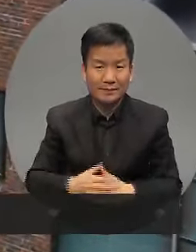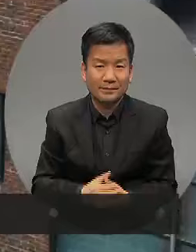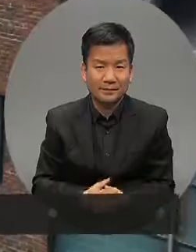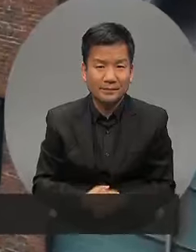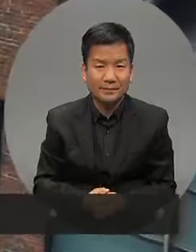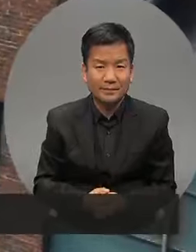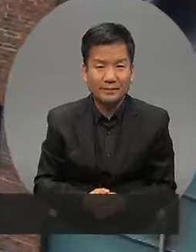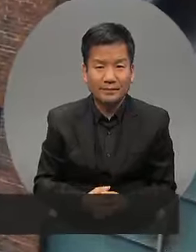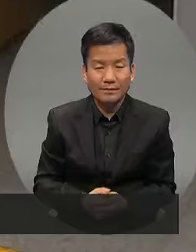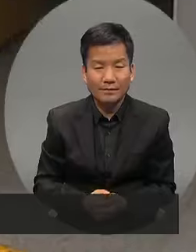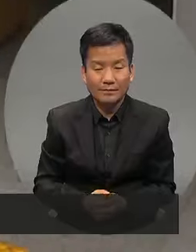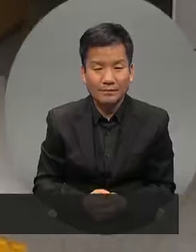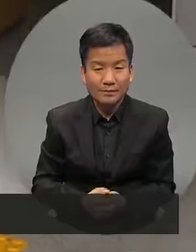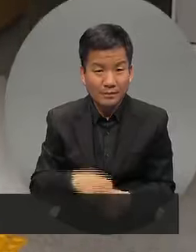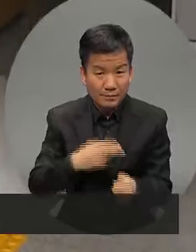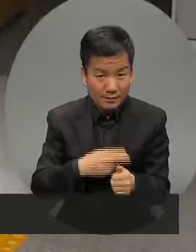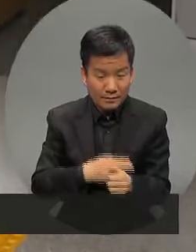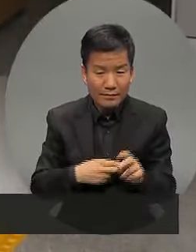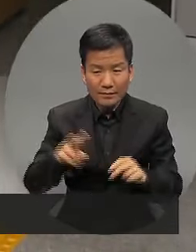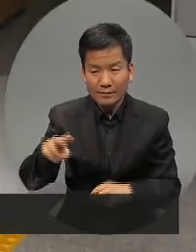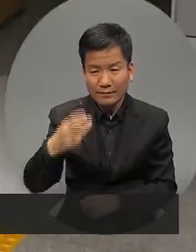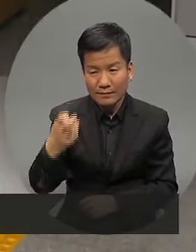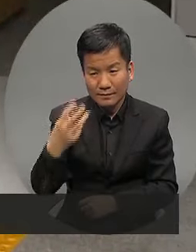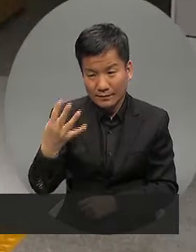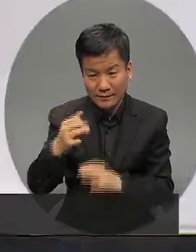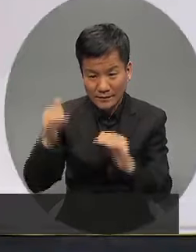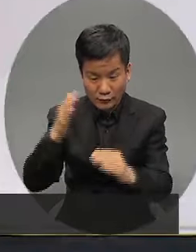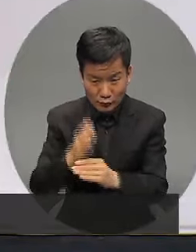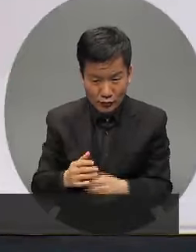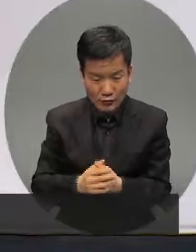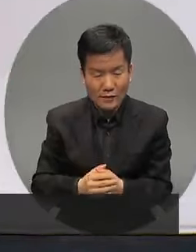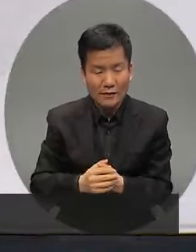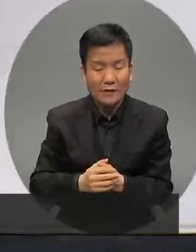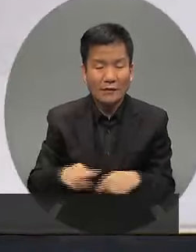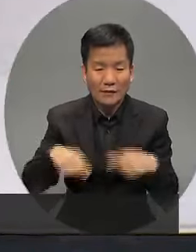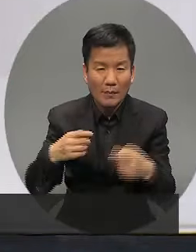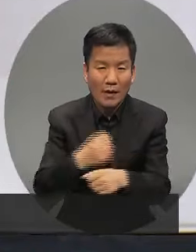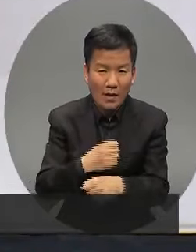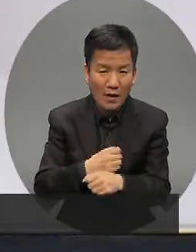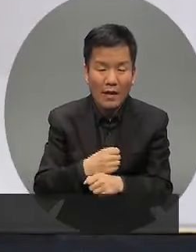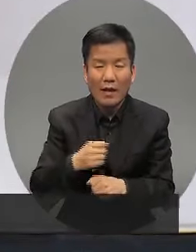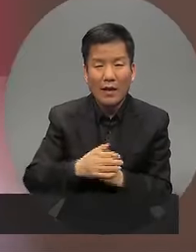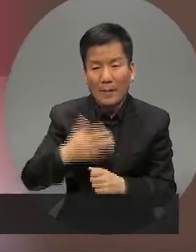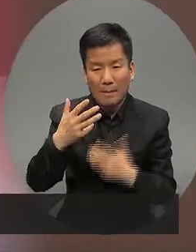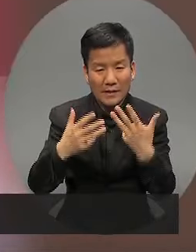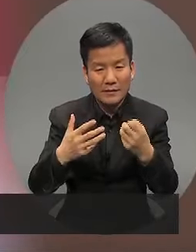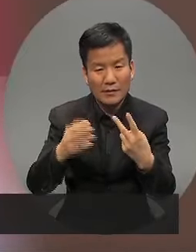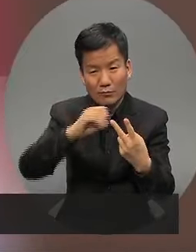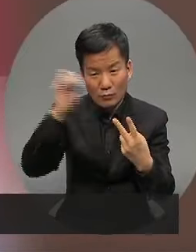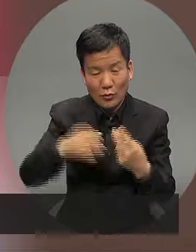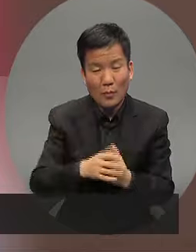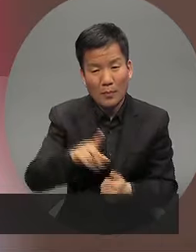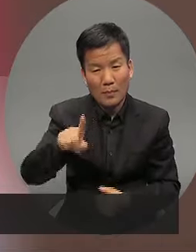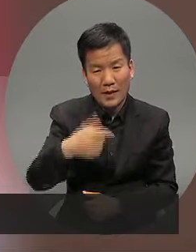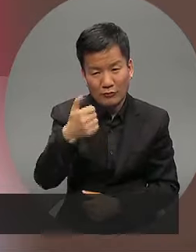발표했습니다 전체 의대 교수 234명 가운데 조사에 응한 108명 중 82%